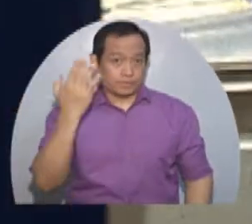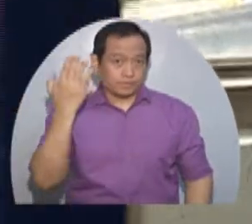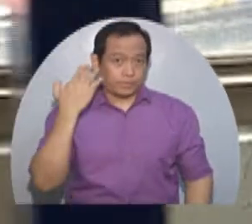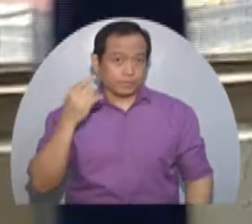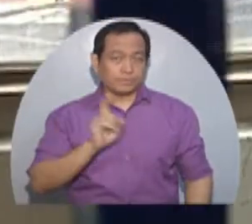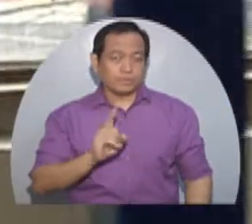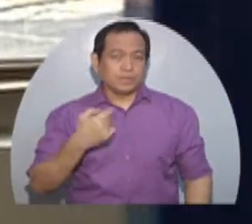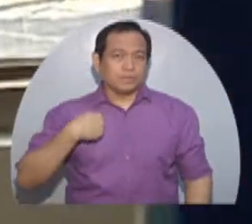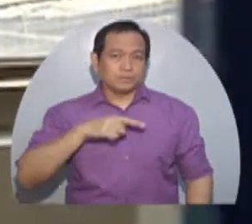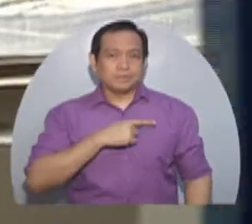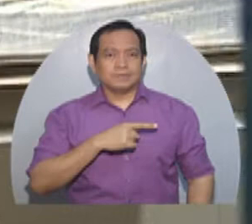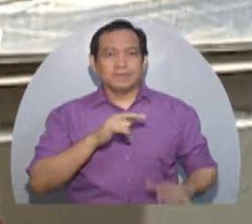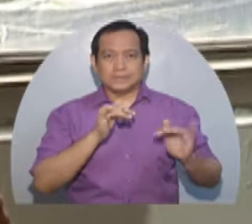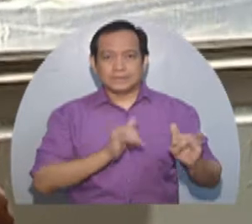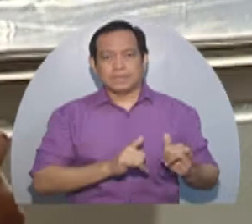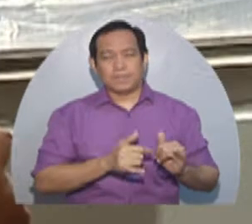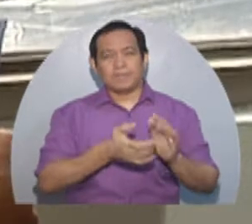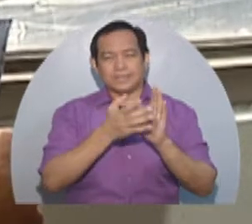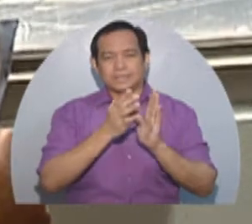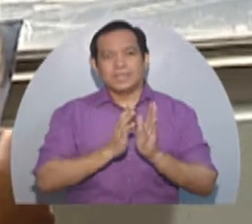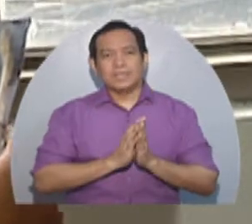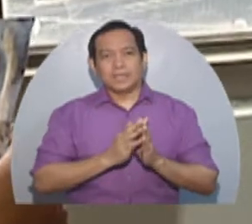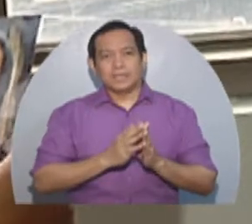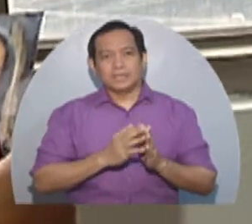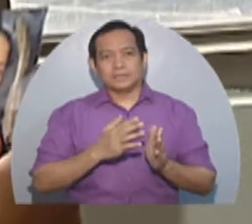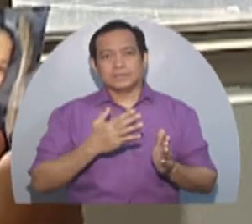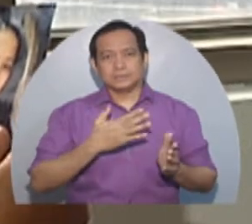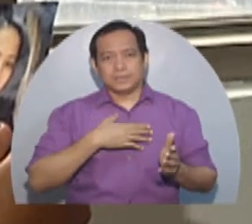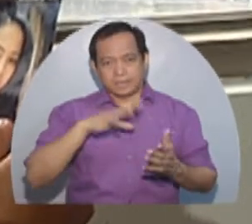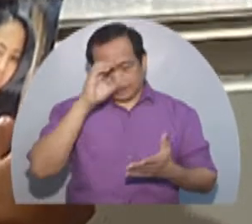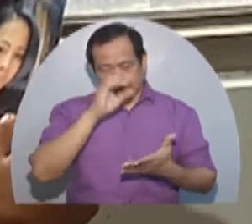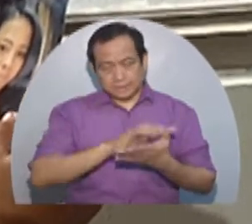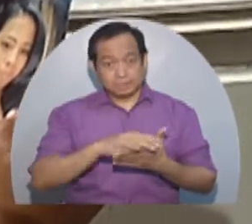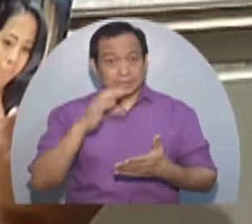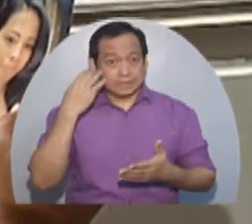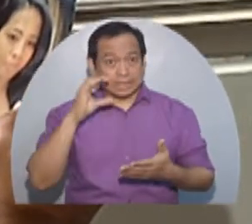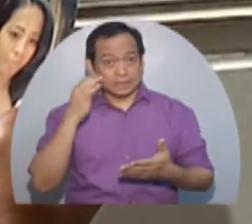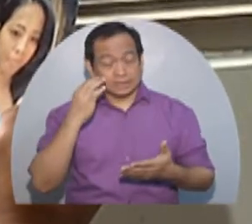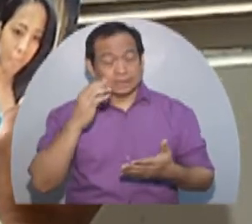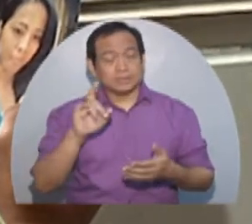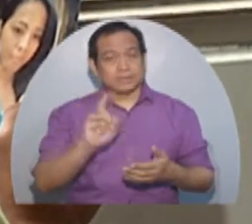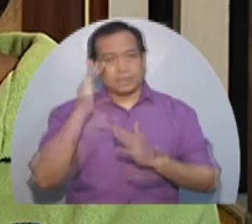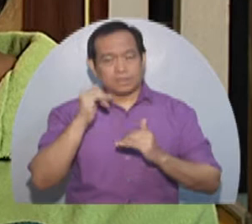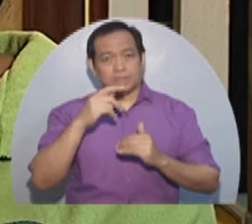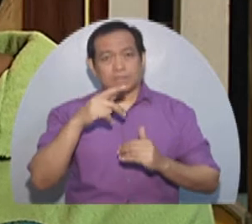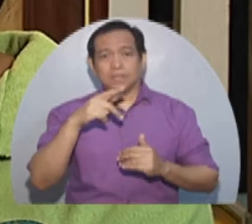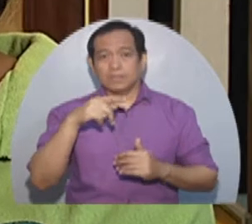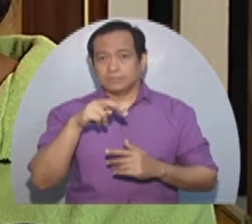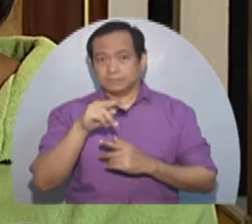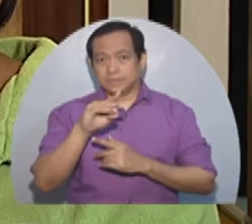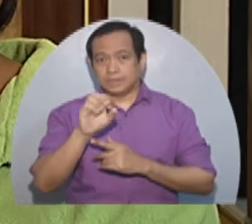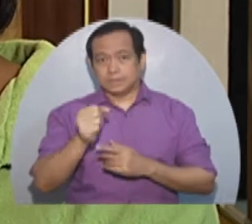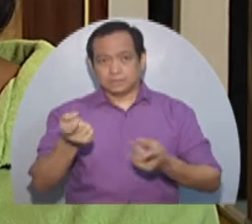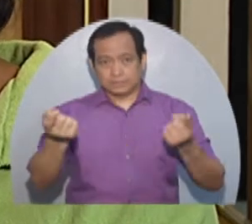na dati naming tinutuluyan. Magtanong na lang siya doon sa pinsan ng asawa ko. Princess,